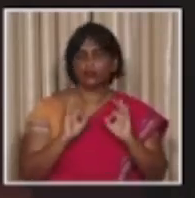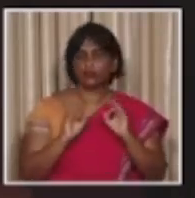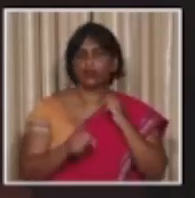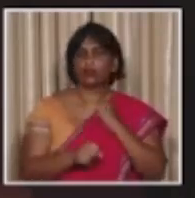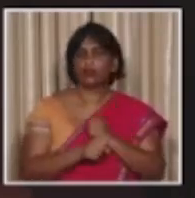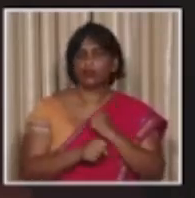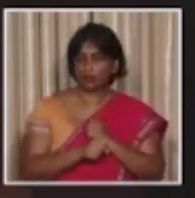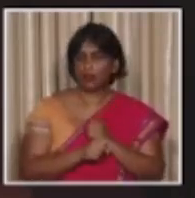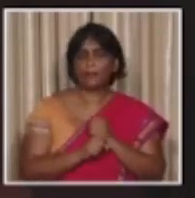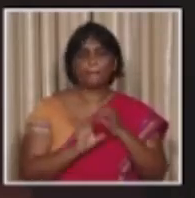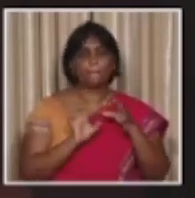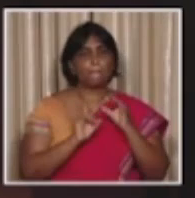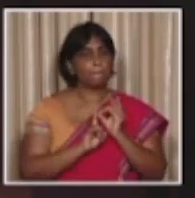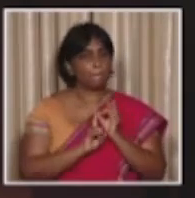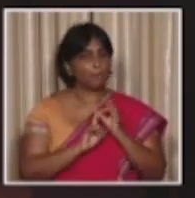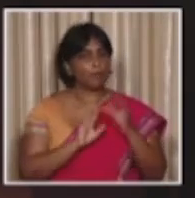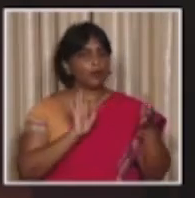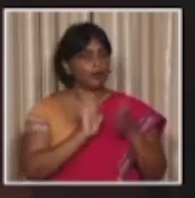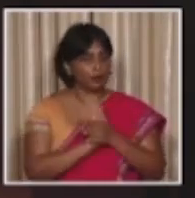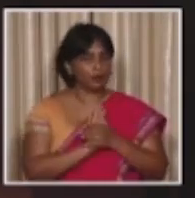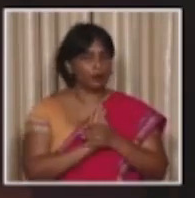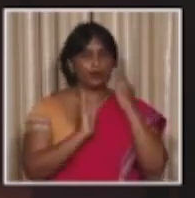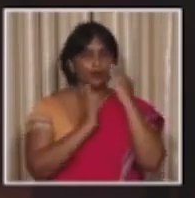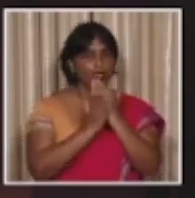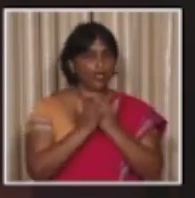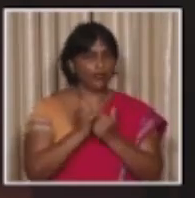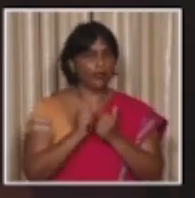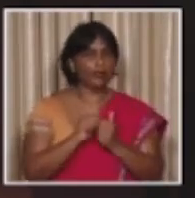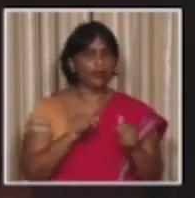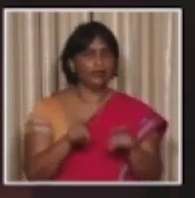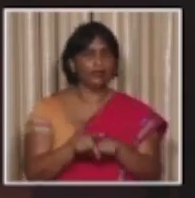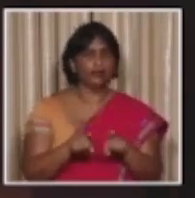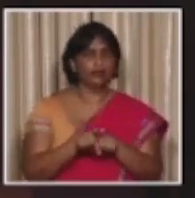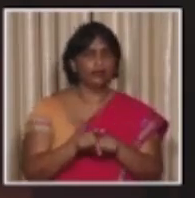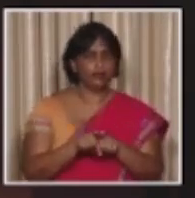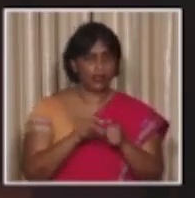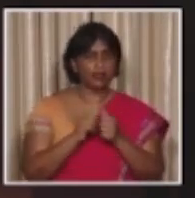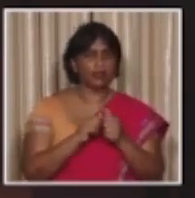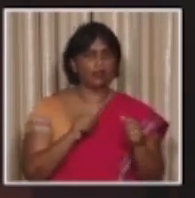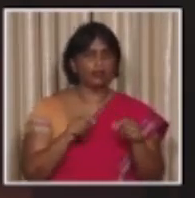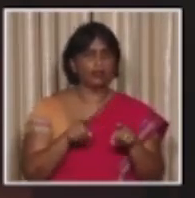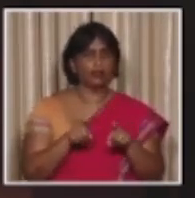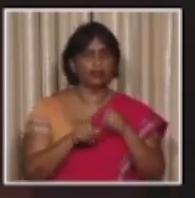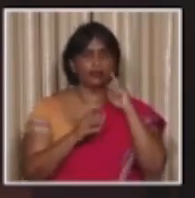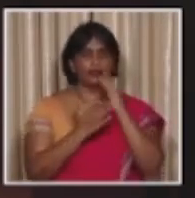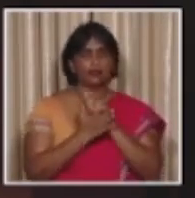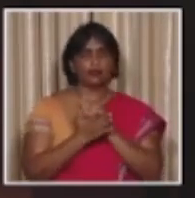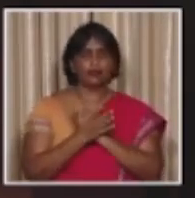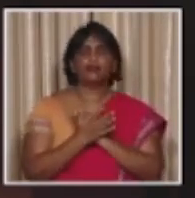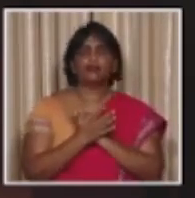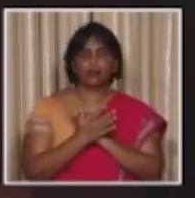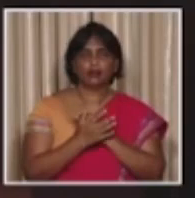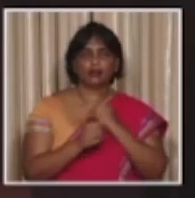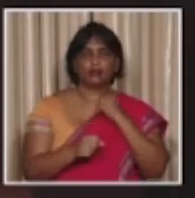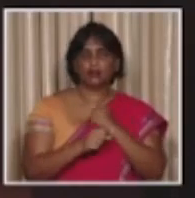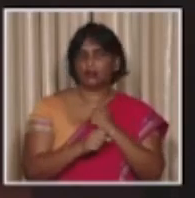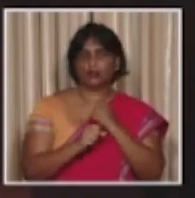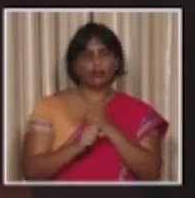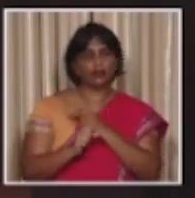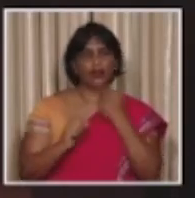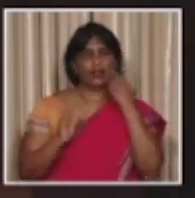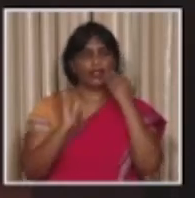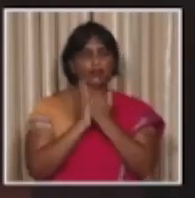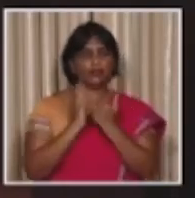පෞද්ගලික හවුල්කාරීත්ව ආකෘතියක් හඳුනා ගැනීමෙන් තොරව බොහෝ රාජ්‍ය ව්‍යවසායකයන් විදේශ සමාගම්